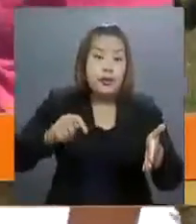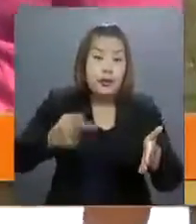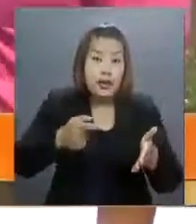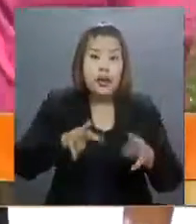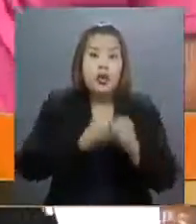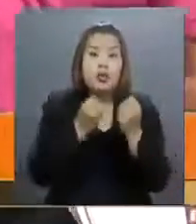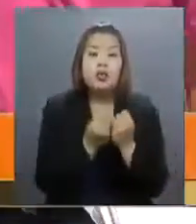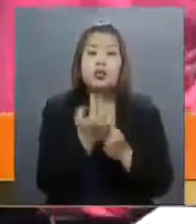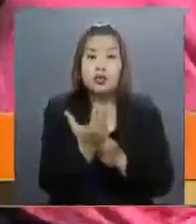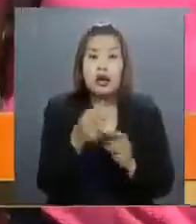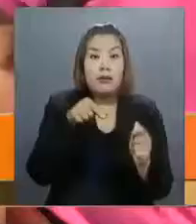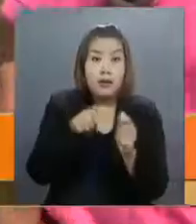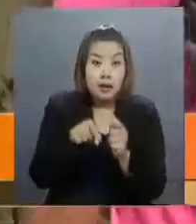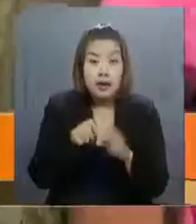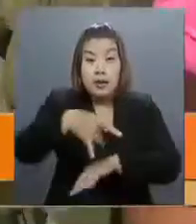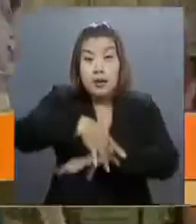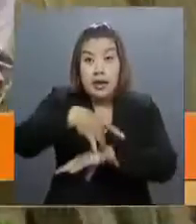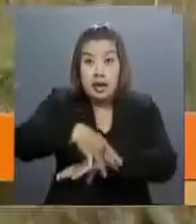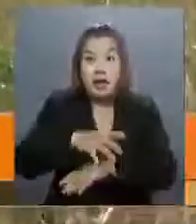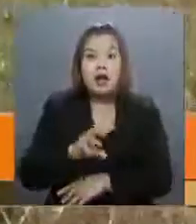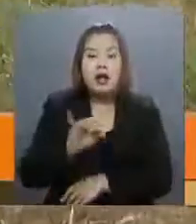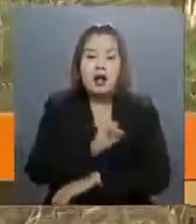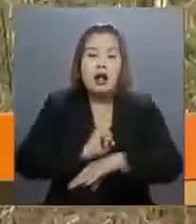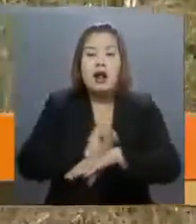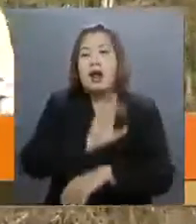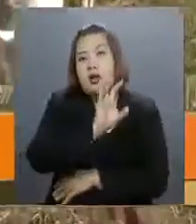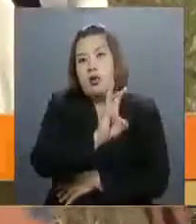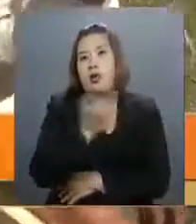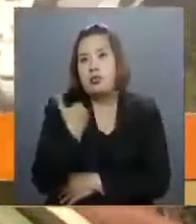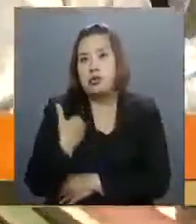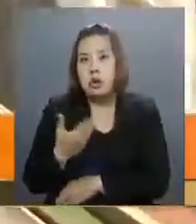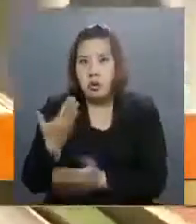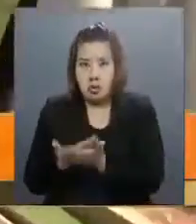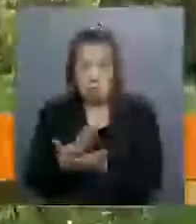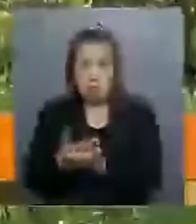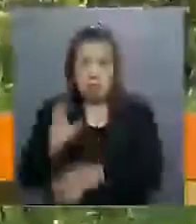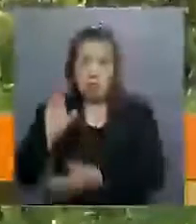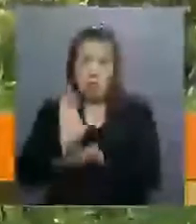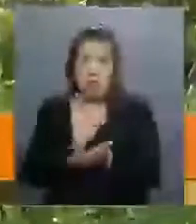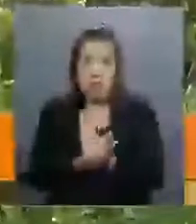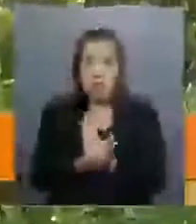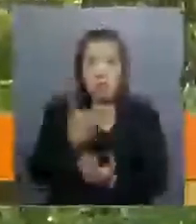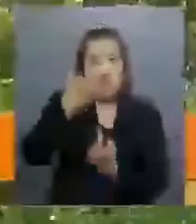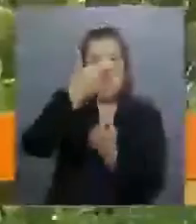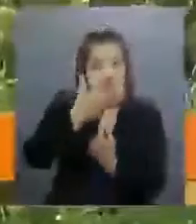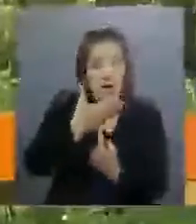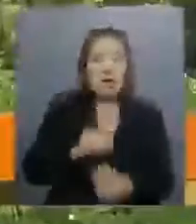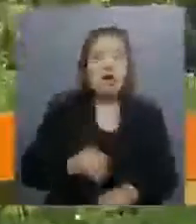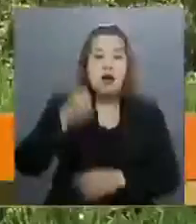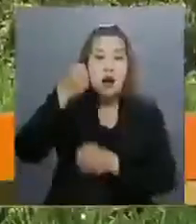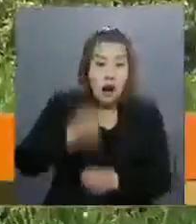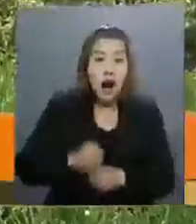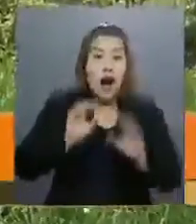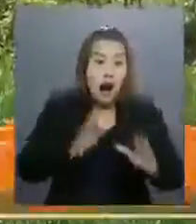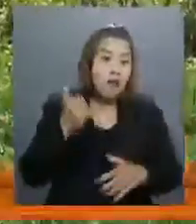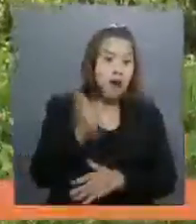ขี้เหล็กอำเภอแม่แตงประมาณ6ไร่หลังจากมีกลุ่มนายทุนเข้าไปอ้างสิทธิ์ปักป้ายห้ามบุกรุกทั้งที่เป็นพื้นที่สาธ